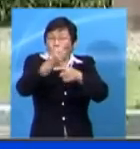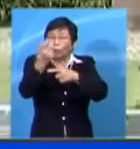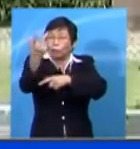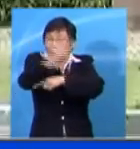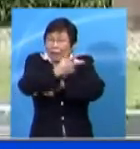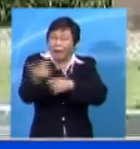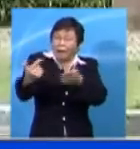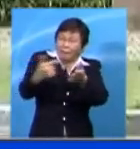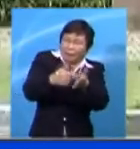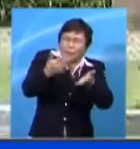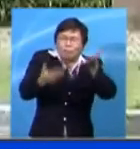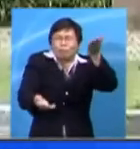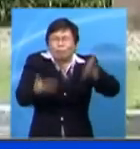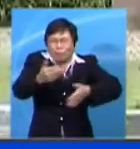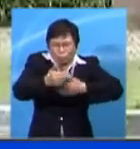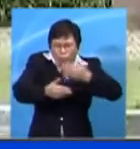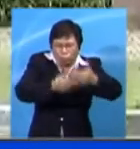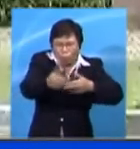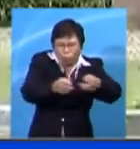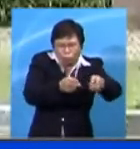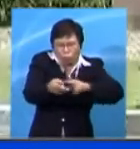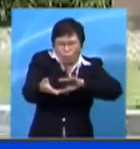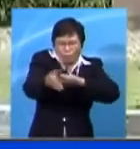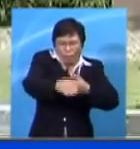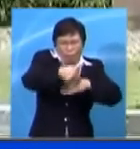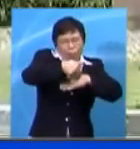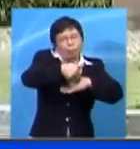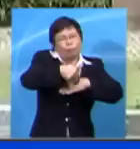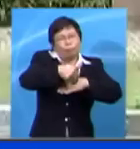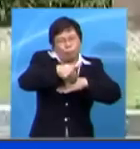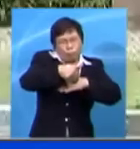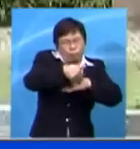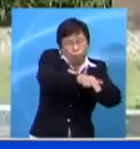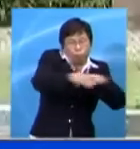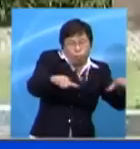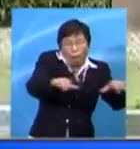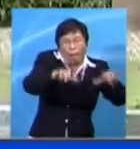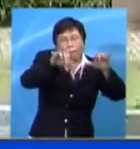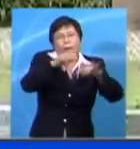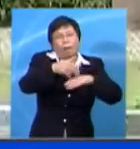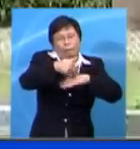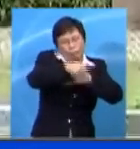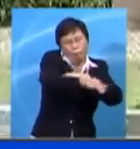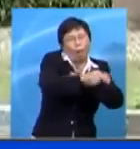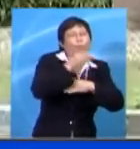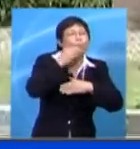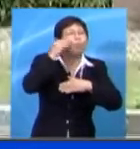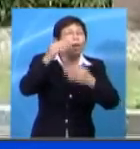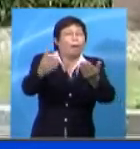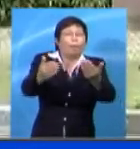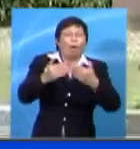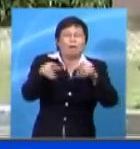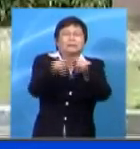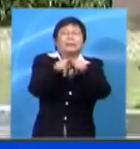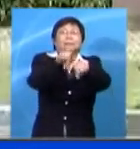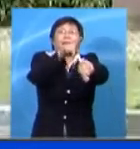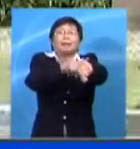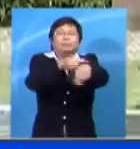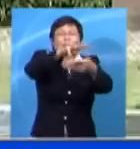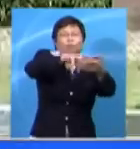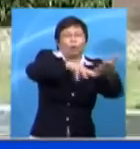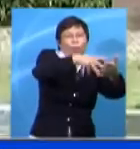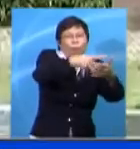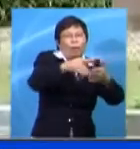lagi, mungkin proses pengurusan jenazah dapat dilakukan dan mayat ini dapat dibawa pulang serentak yang